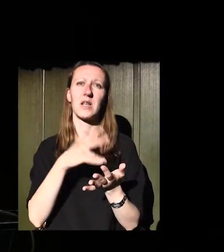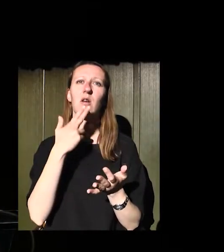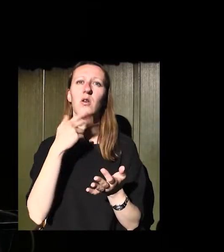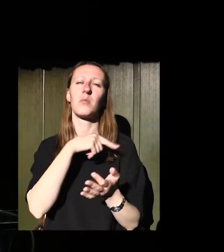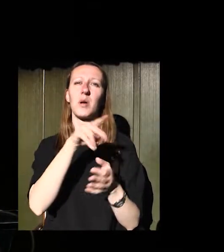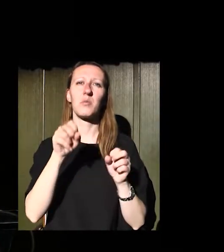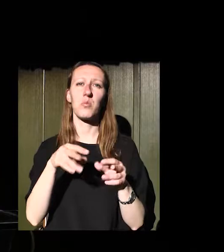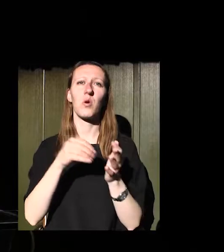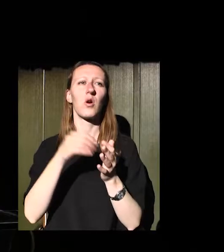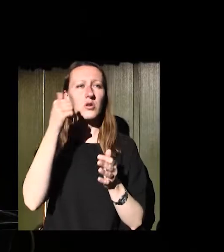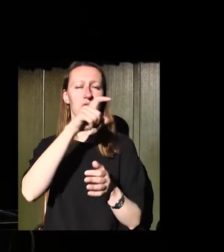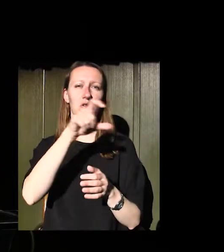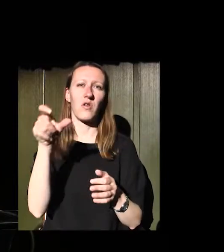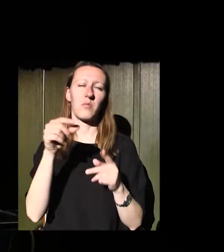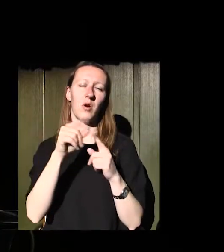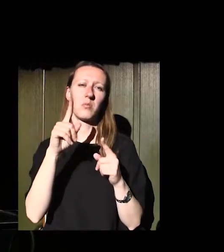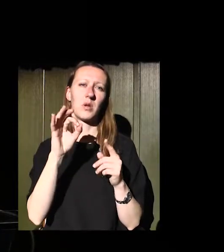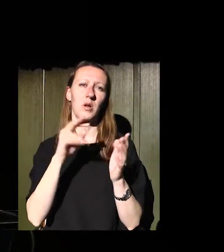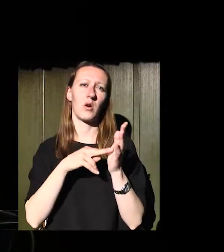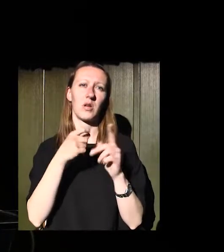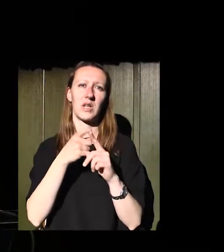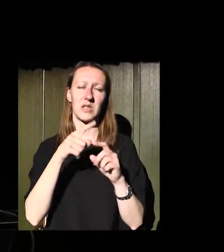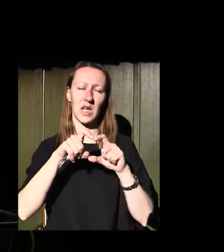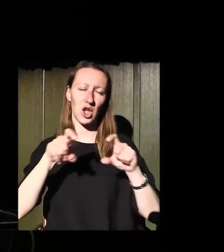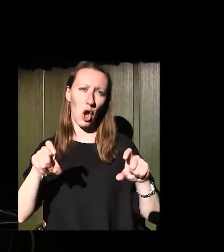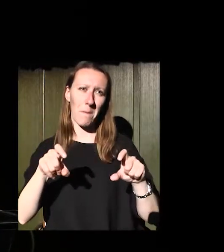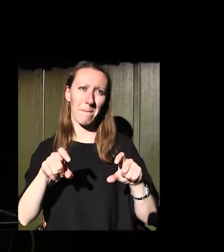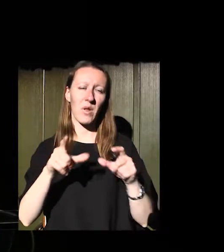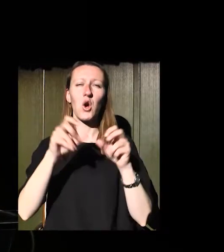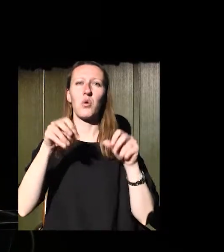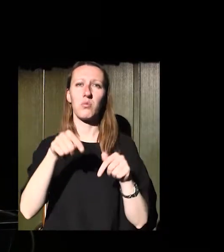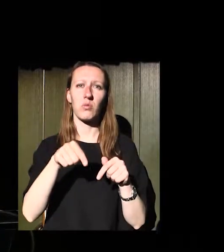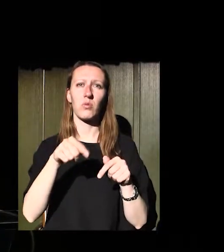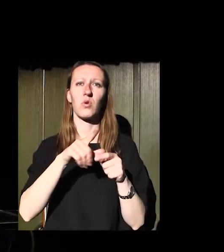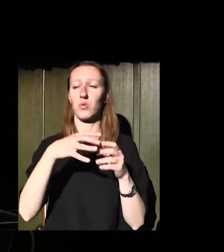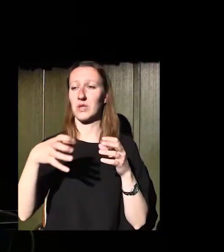centar kojega mi Puležani još uvijek rado zovemo pionirskim domom.